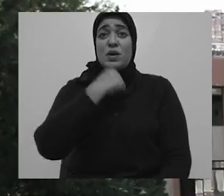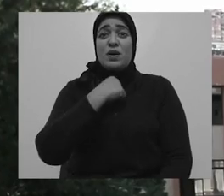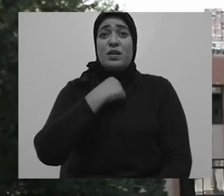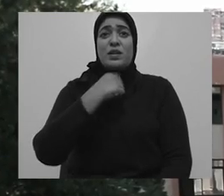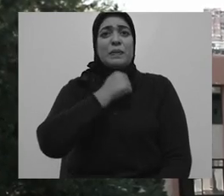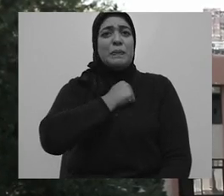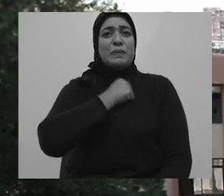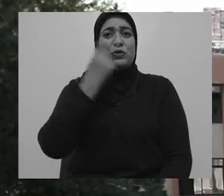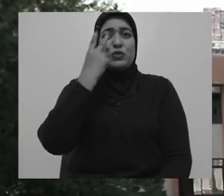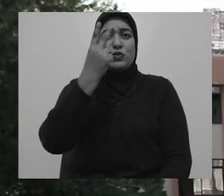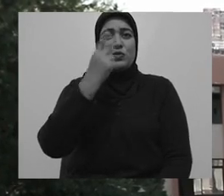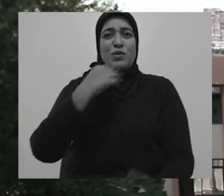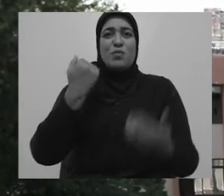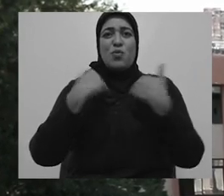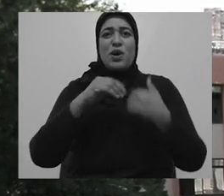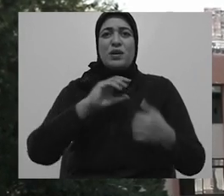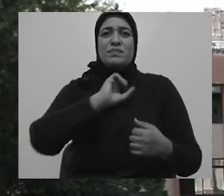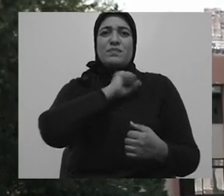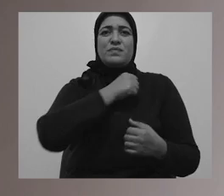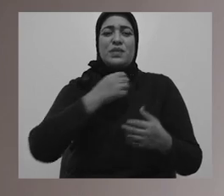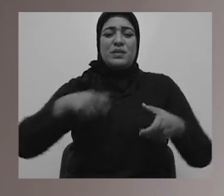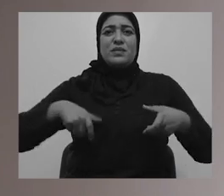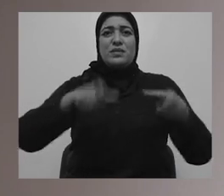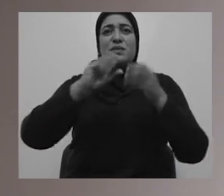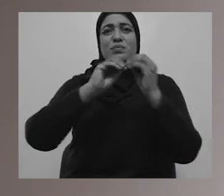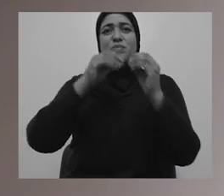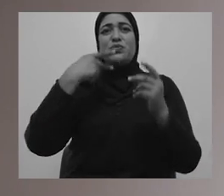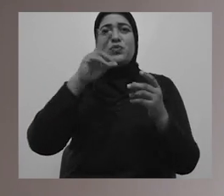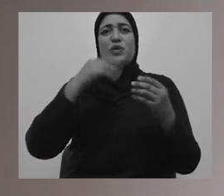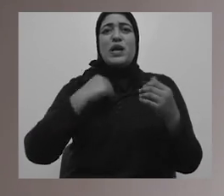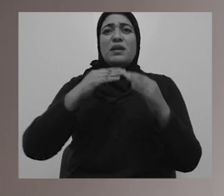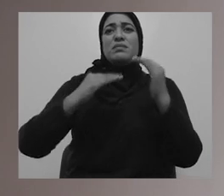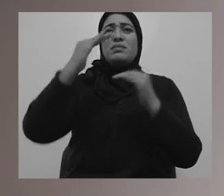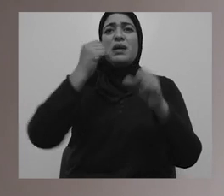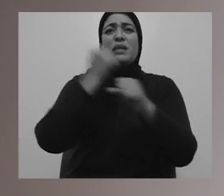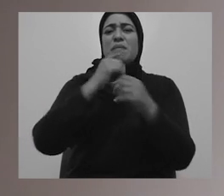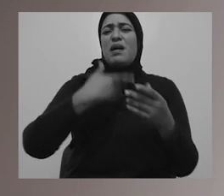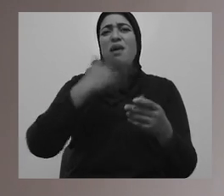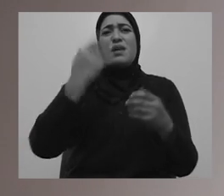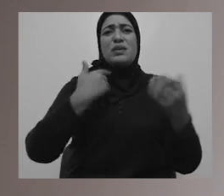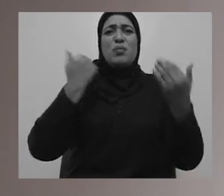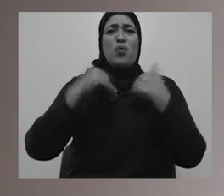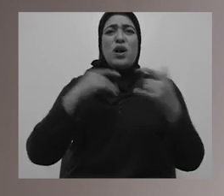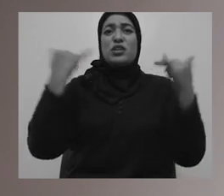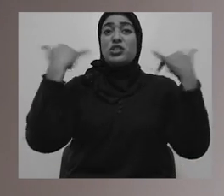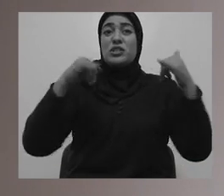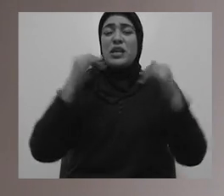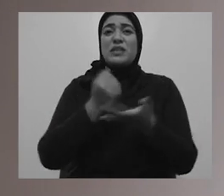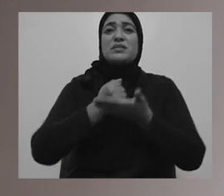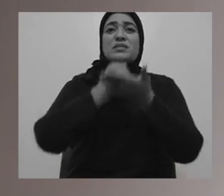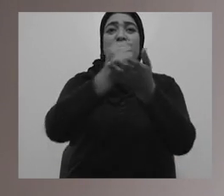J'ai un handicap physique, moi, personnellement. J'ai des problèmes à rencontrer dans la vie, mais cette